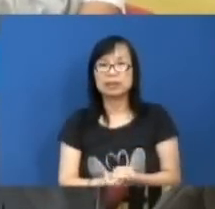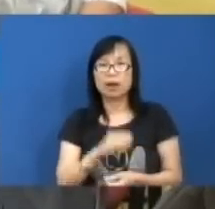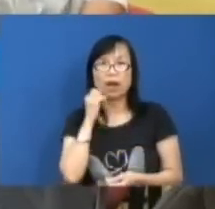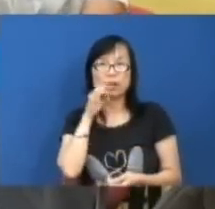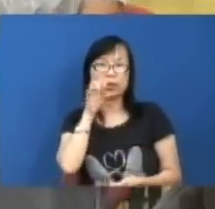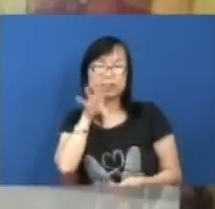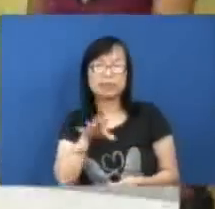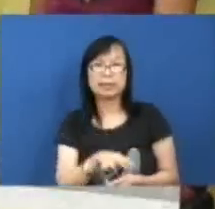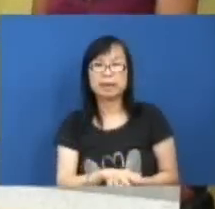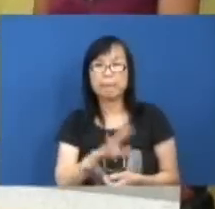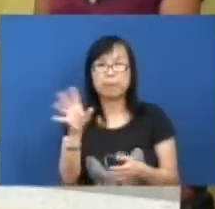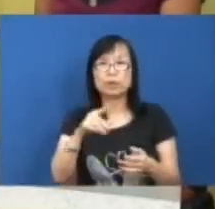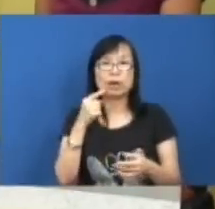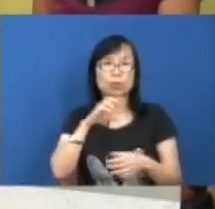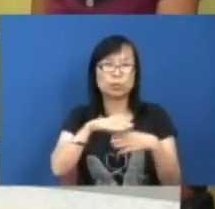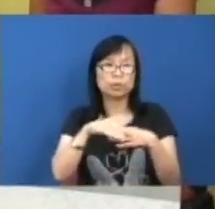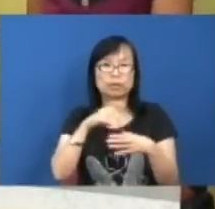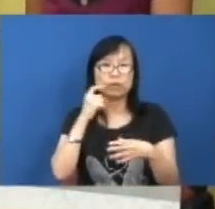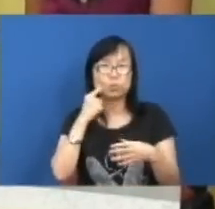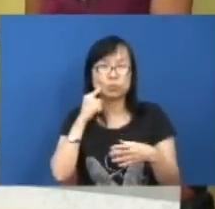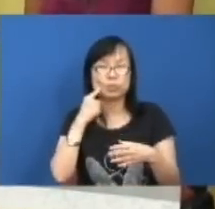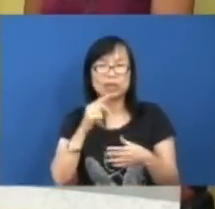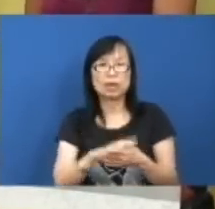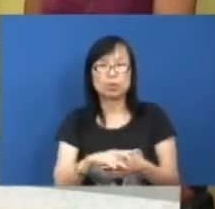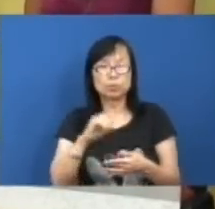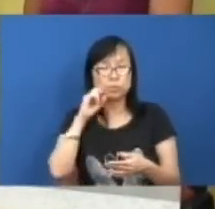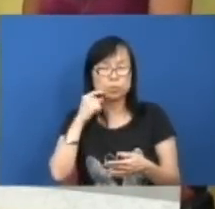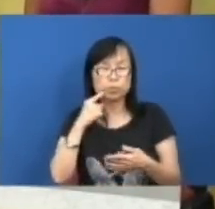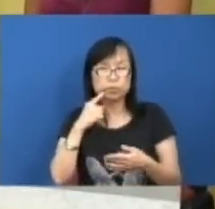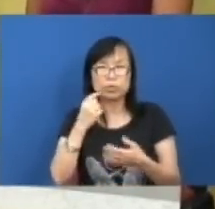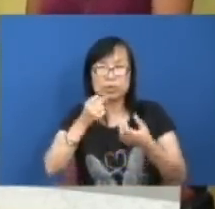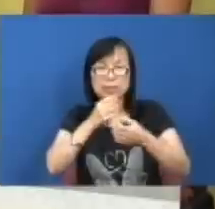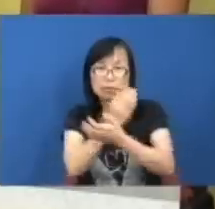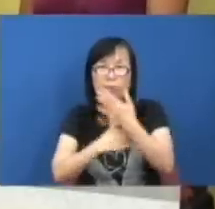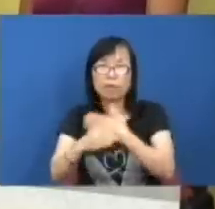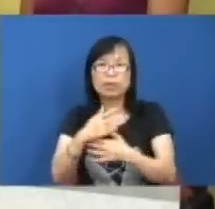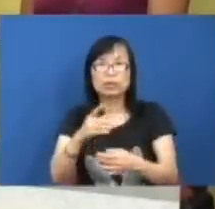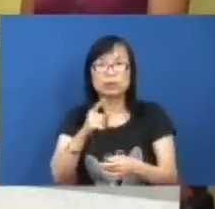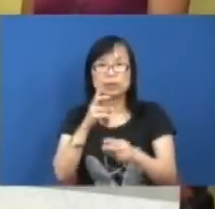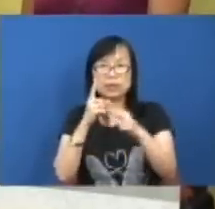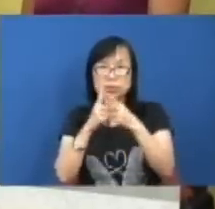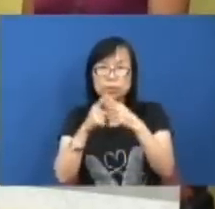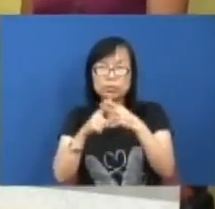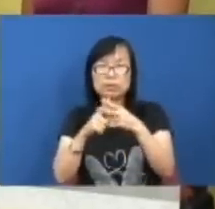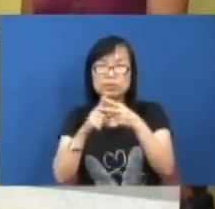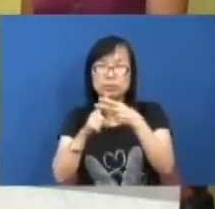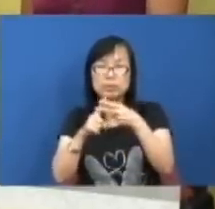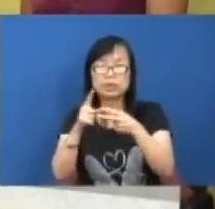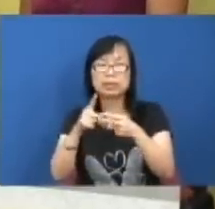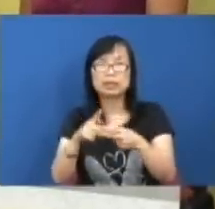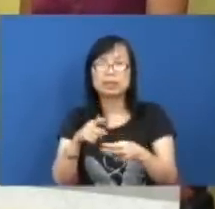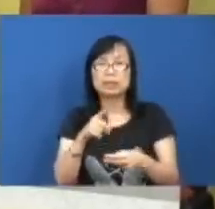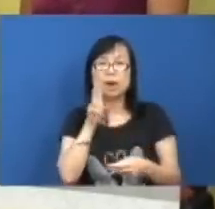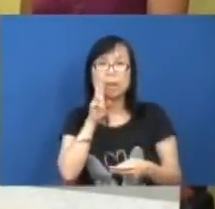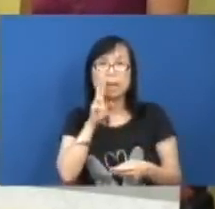議首先就唔好用帶酸性嘅質地啦，因為佢會傷個油漆。咁被盡量用一啲中性，甚至乎家用嘅清潔劑，好似我